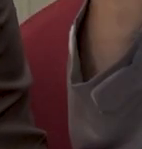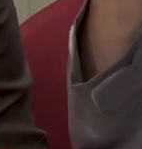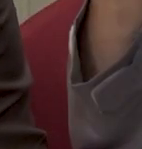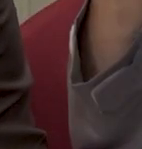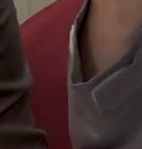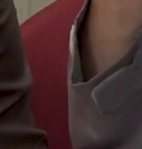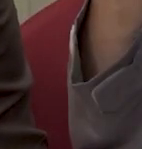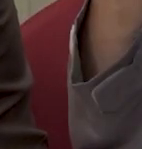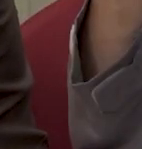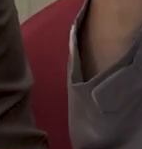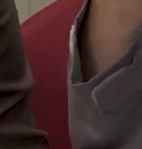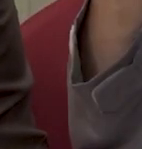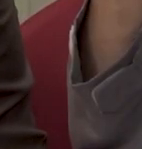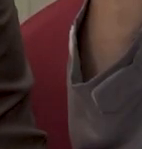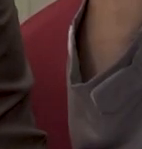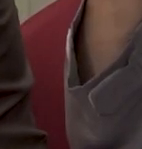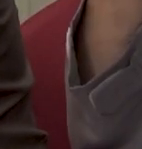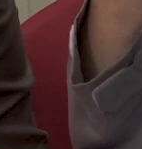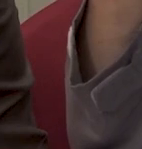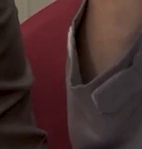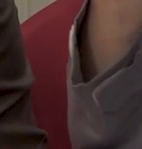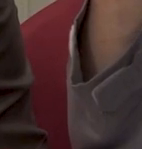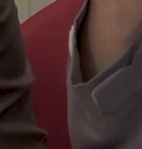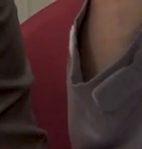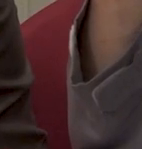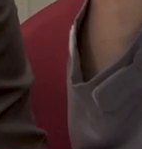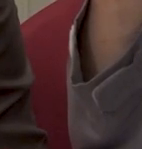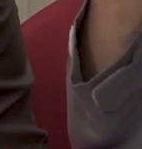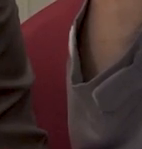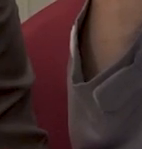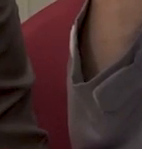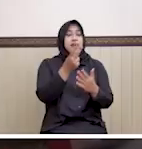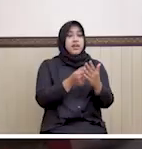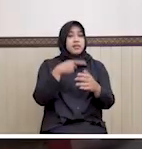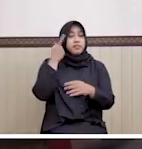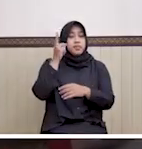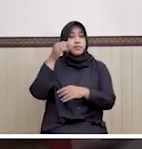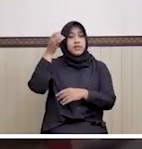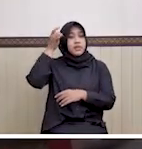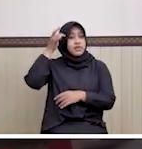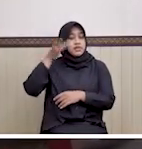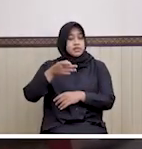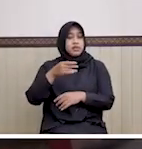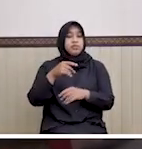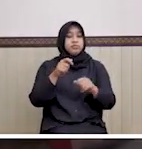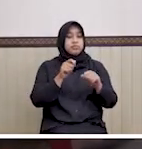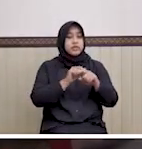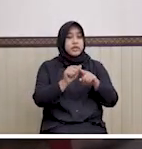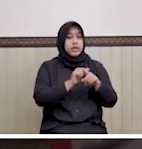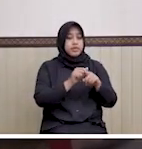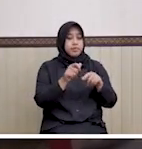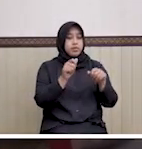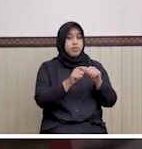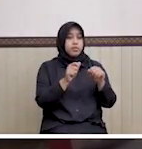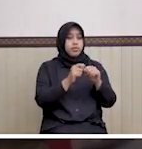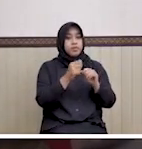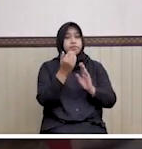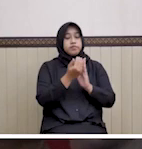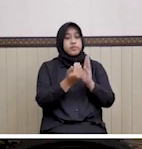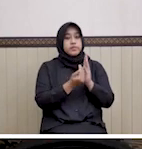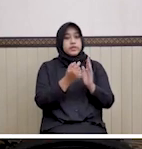dilekati dengan anggaran Pemerintah desa itu juga dilekati dengan kemandirian untuk membuat regulasi